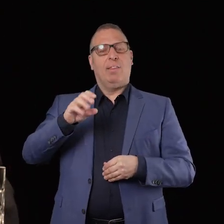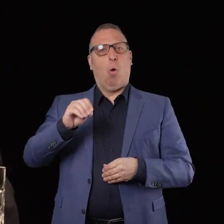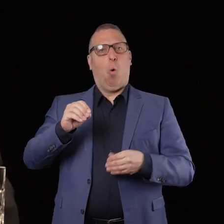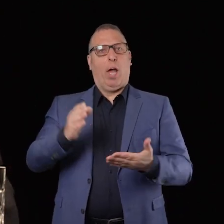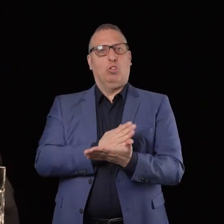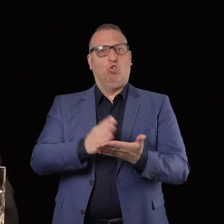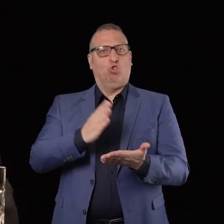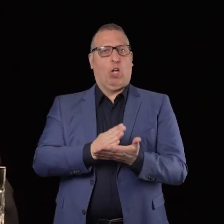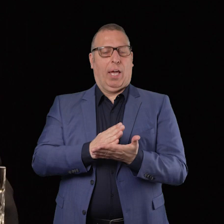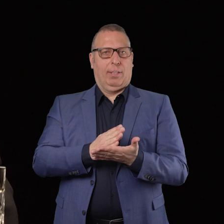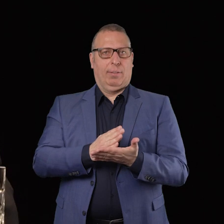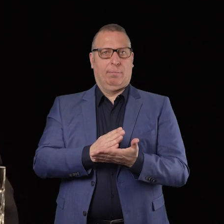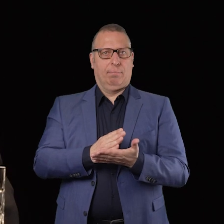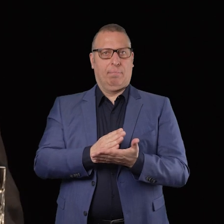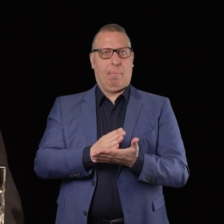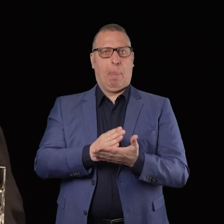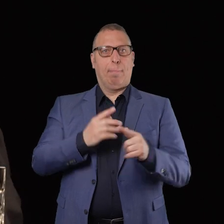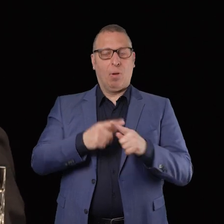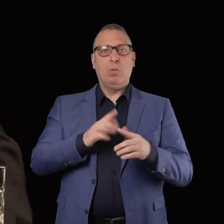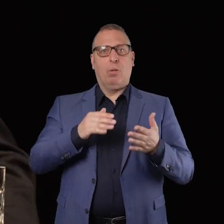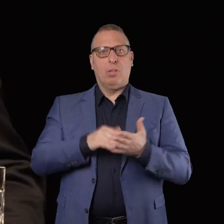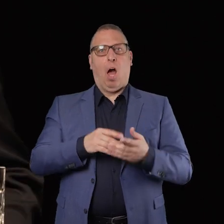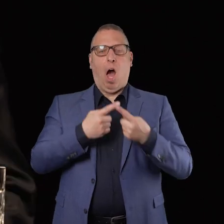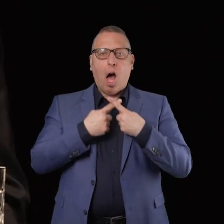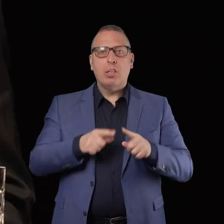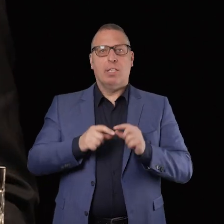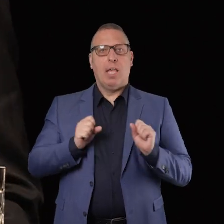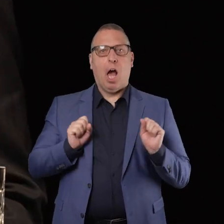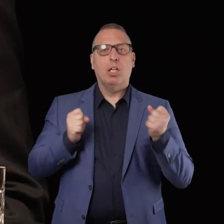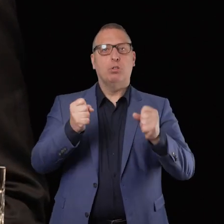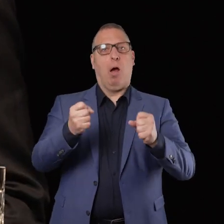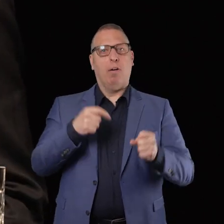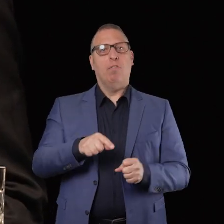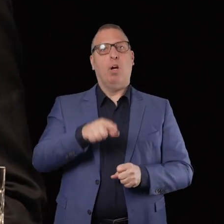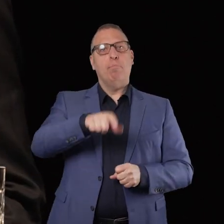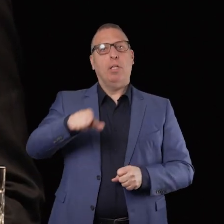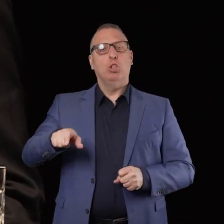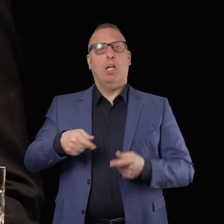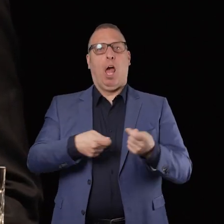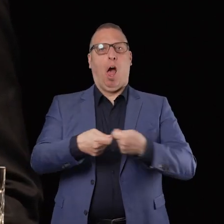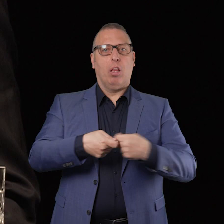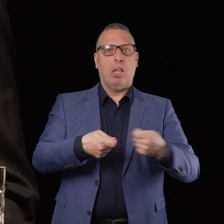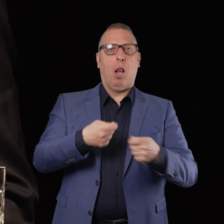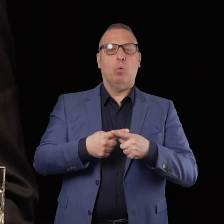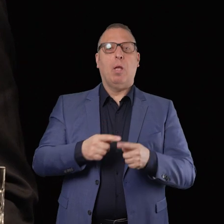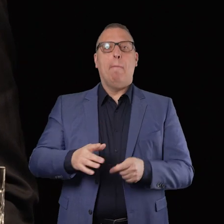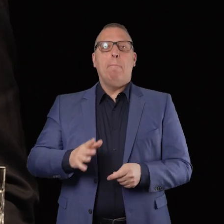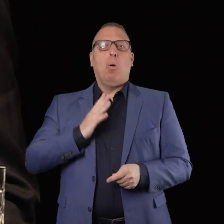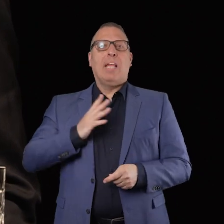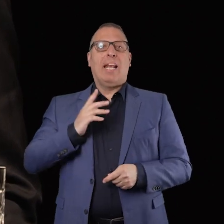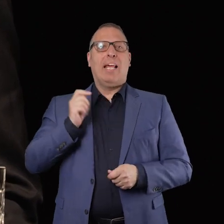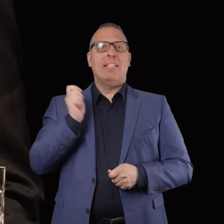gescheiterten Entscheidung. Und dann das große Engagement des Landes gegen Menschenhandel und moderne Sklaverei.